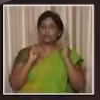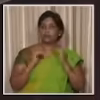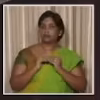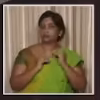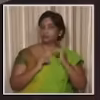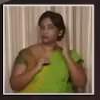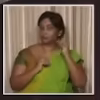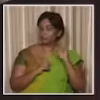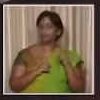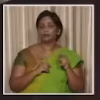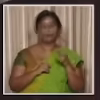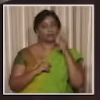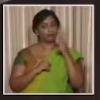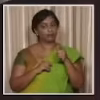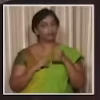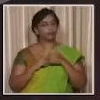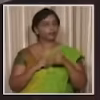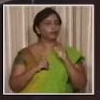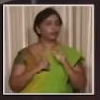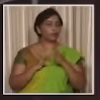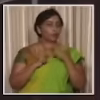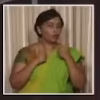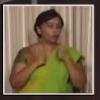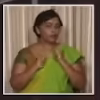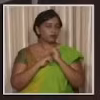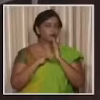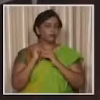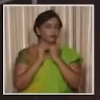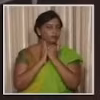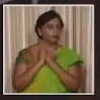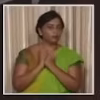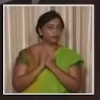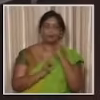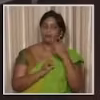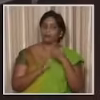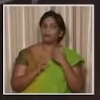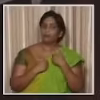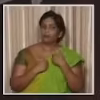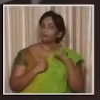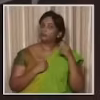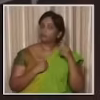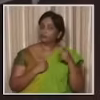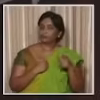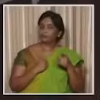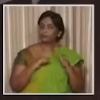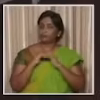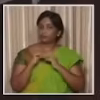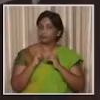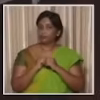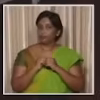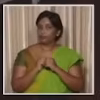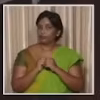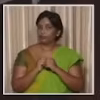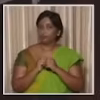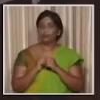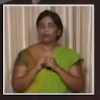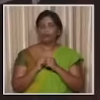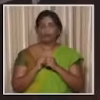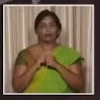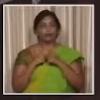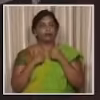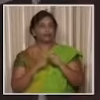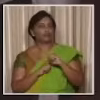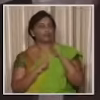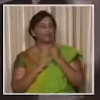ඉදිරියට ගෙනියන්න එතුමා මේ වෙනකොට හොඳ වැඩපිළිවෙලක් කරගෙන යනවා ඒ නිසා අපි එතුමාට මේ වැඩපිළිවෙල ඉදිරියට ගෙනියන්න ශක්තිය